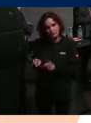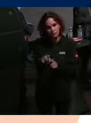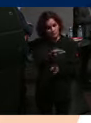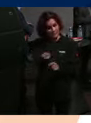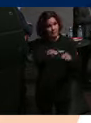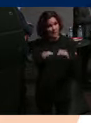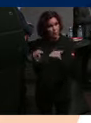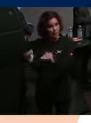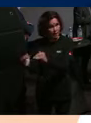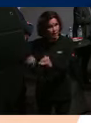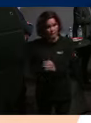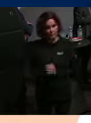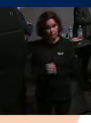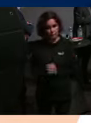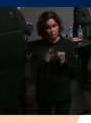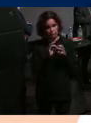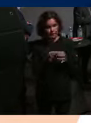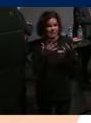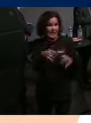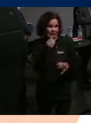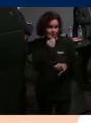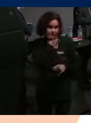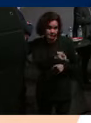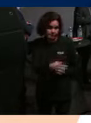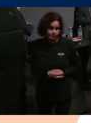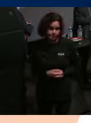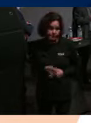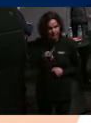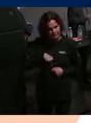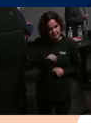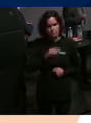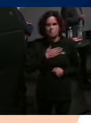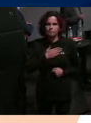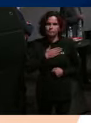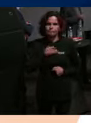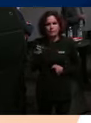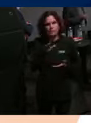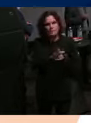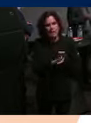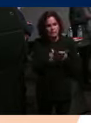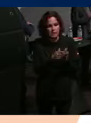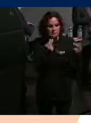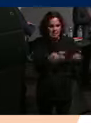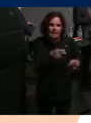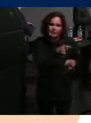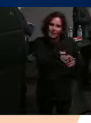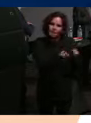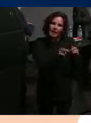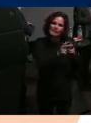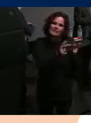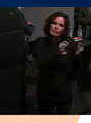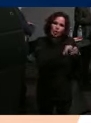regulerer og næringslivet lokalt. Men jeg tenker vi skal også ta med oss det samspillet med energistrategi og